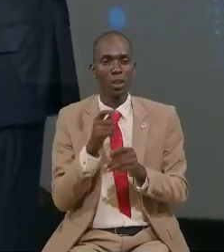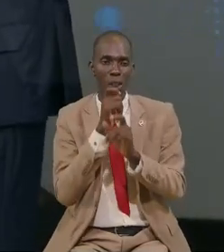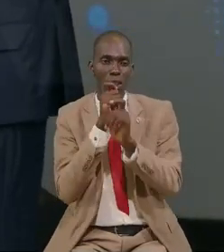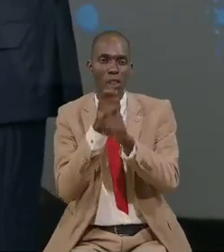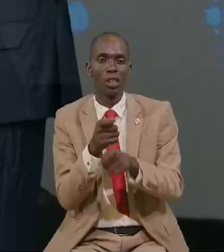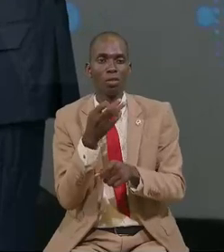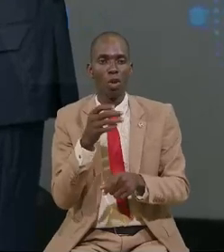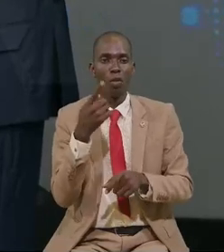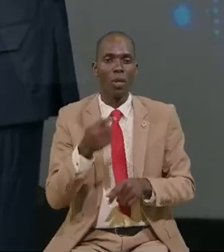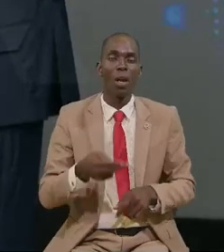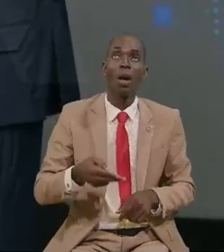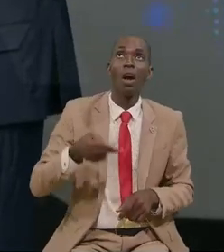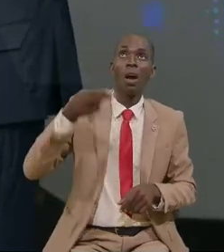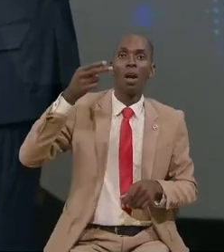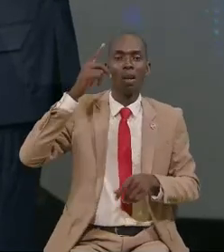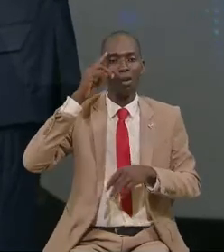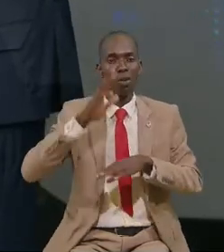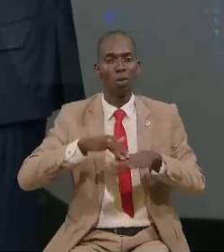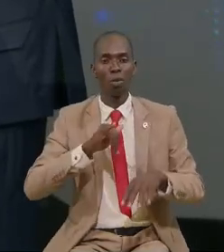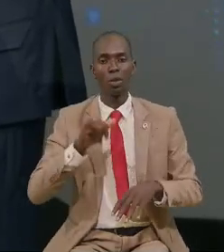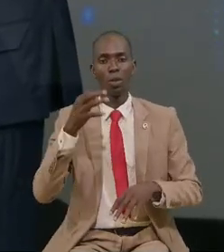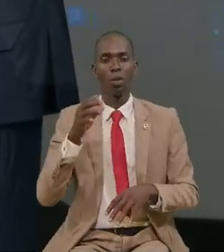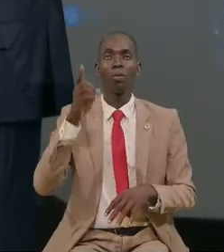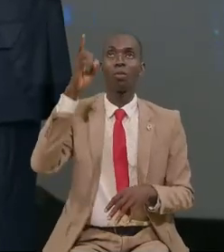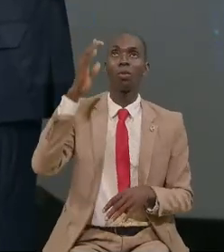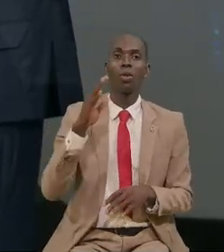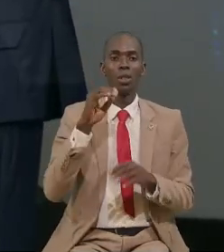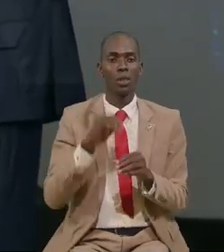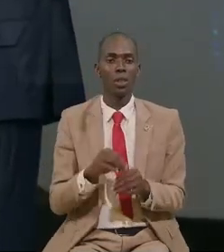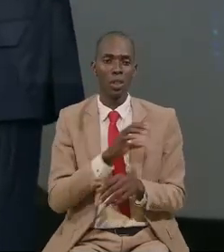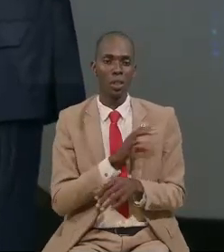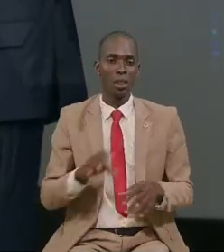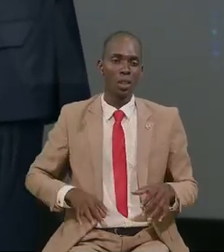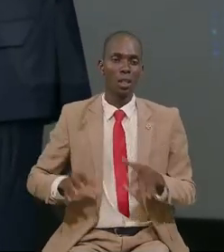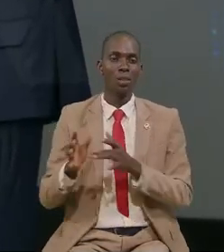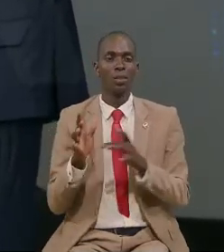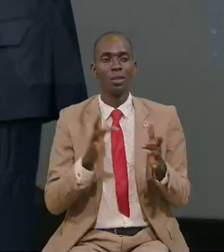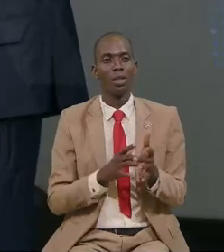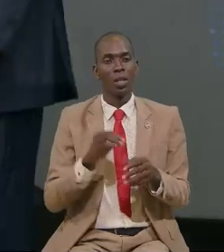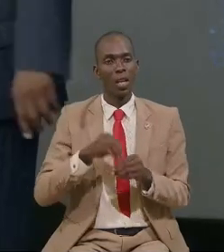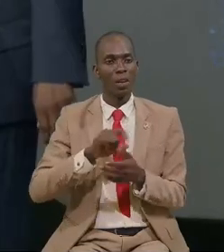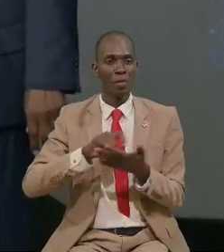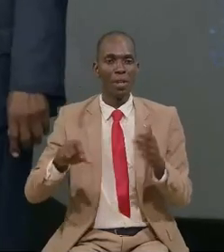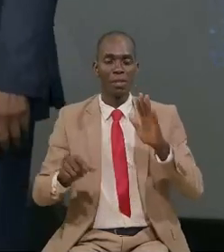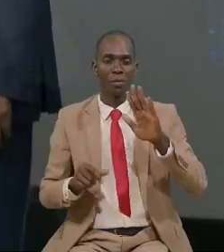pour remporter le prix de la vocation céleste de Dieu en Jésus-Christ. Verset 15.